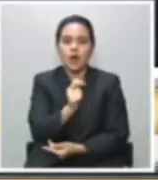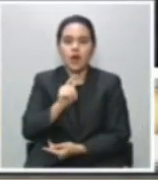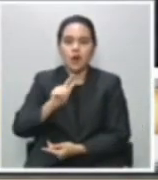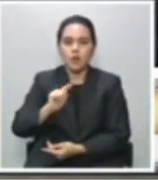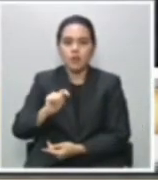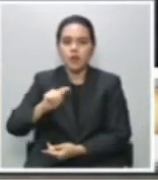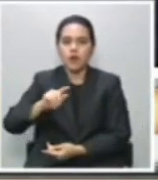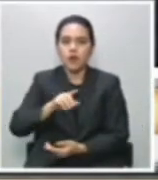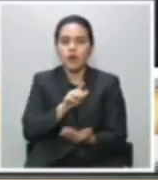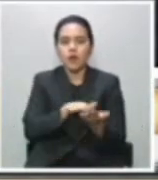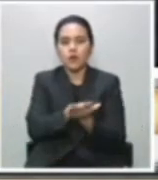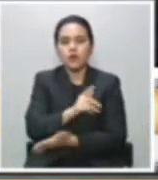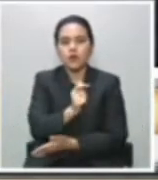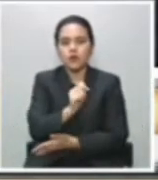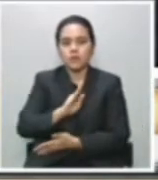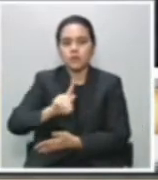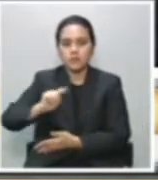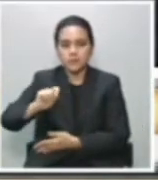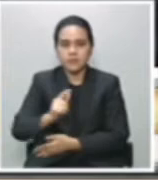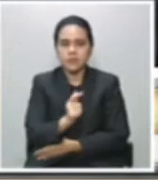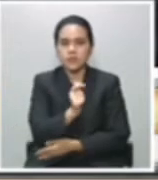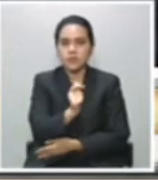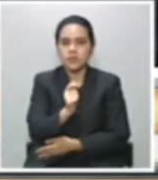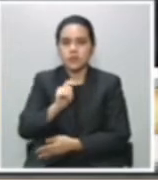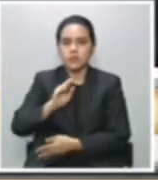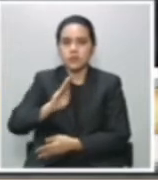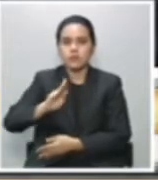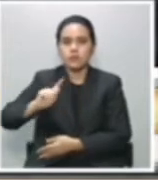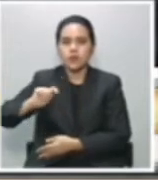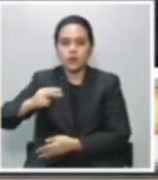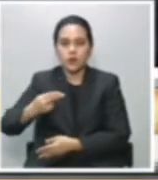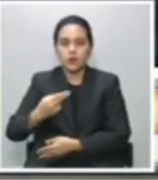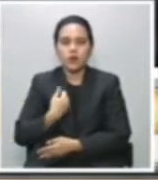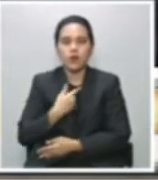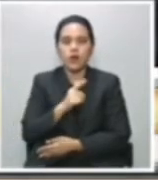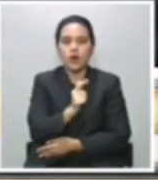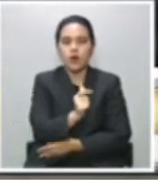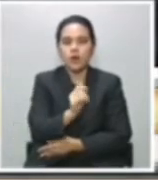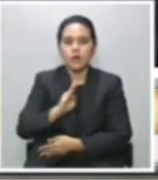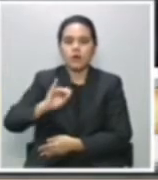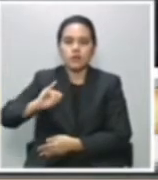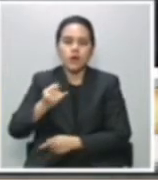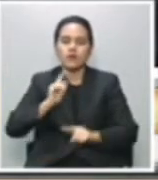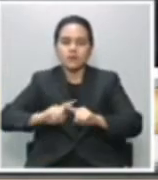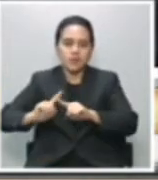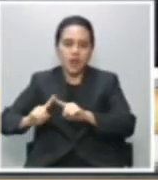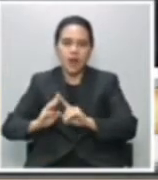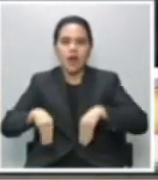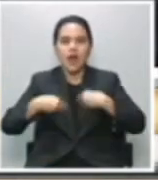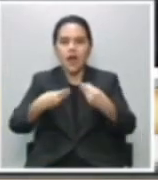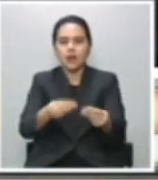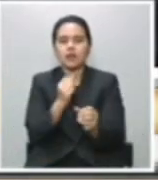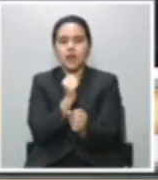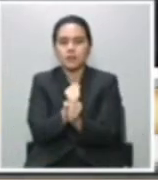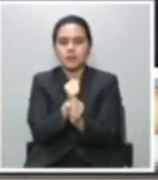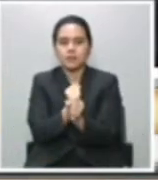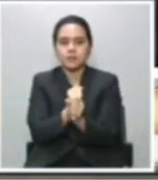อบต.ไม่ว่าจะเป็นเทศบาลไม่ว่าจะเป็นองค์การบริหารส่วนจังหวัด